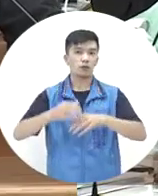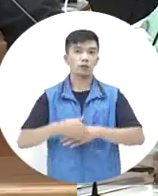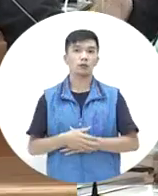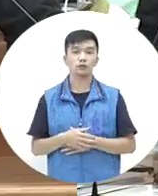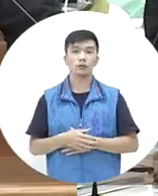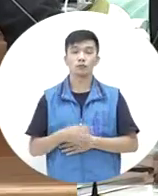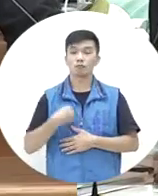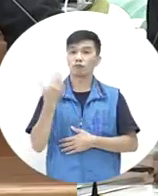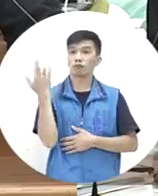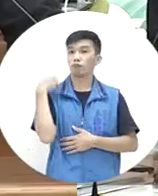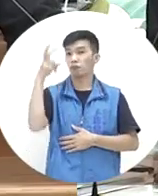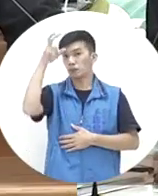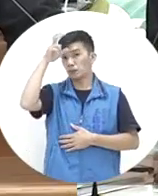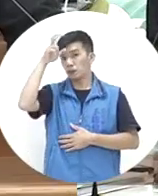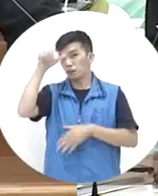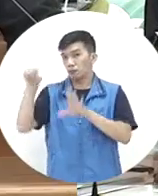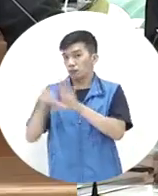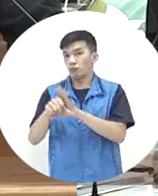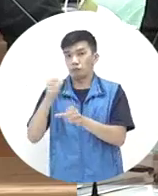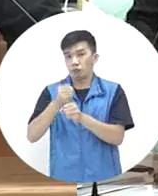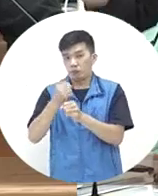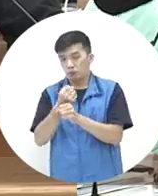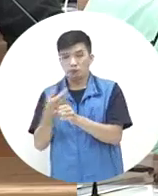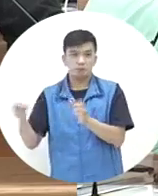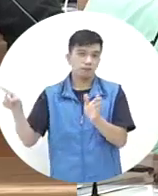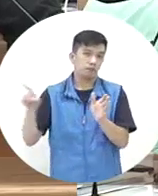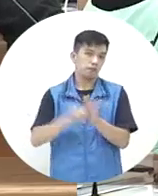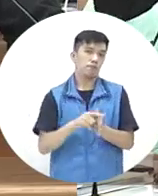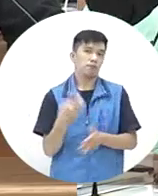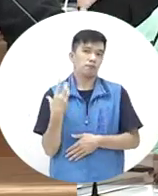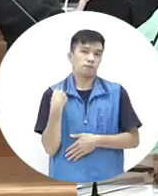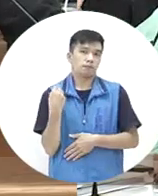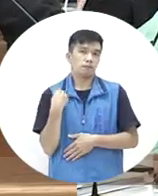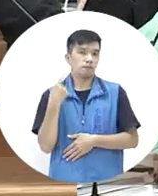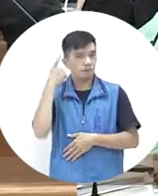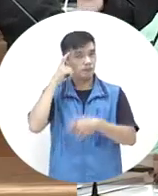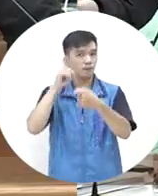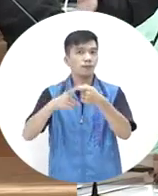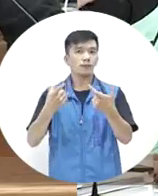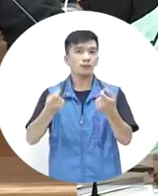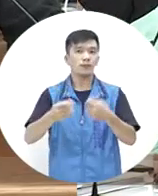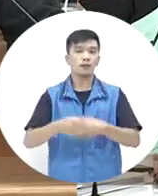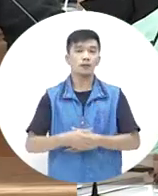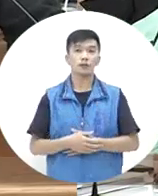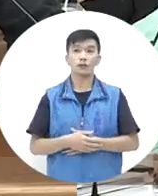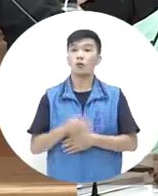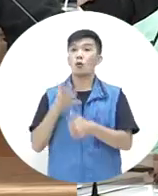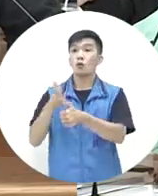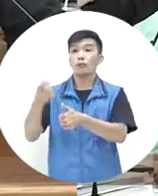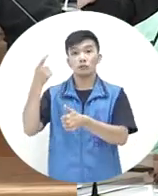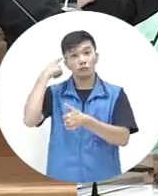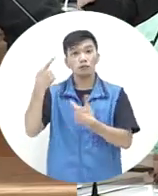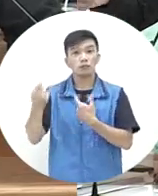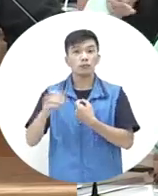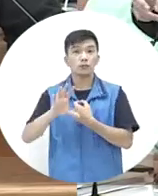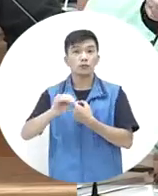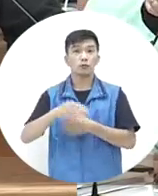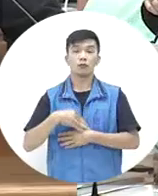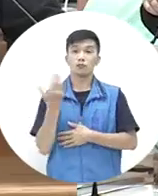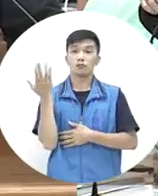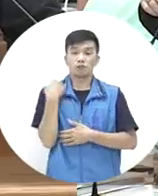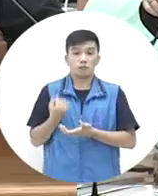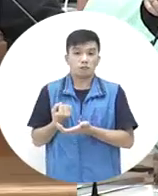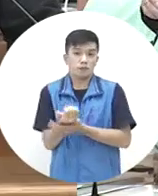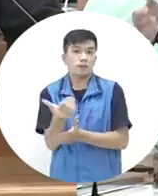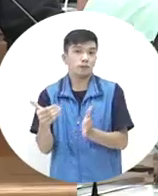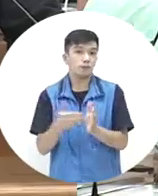警察那一天就没有忘了初心。 对，所以 你跟我是不是也一样？ 警察出身的， 你是不是跟我一样？从一出生到现在捍卫